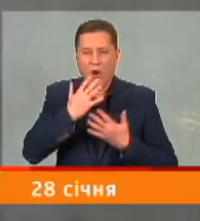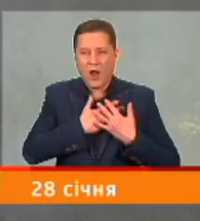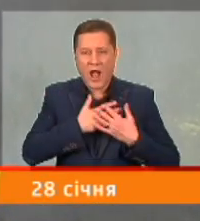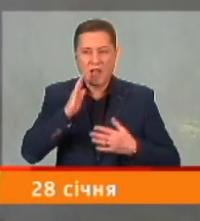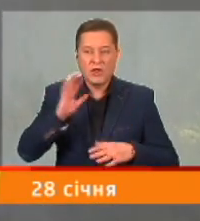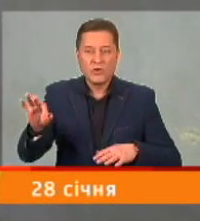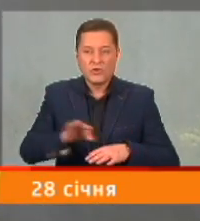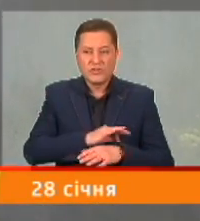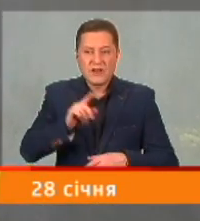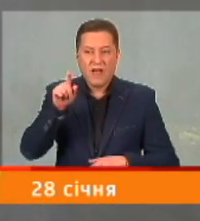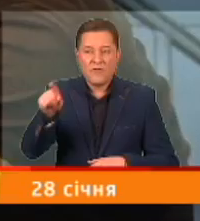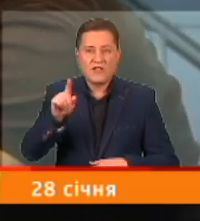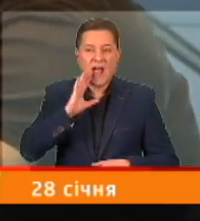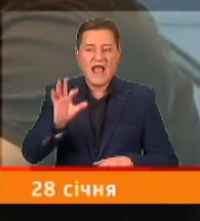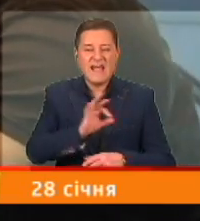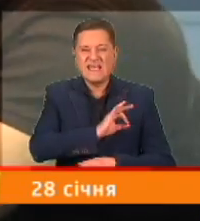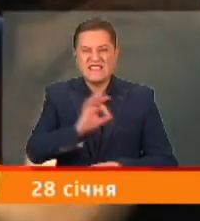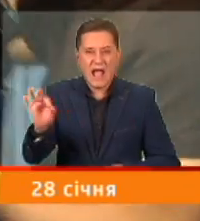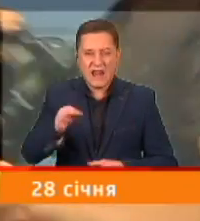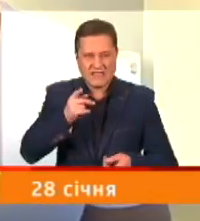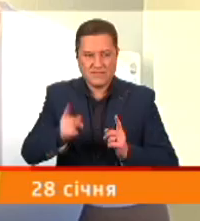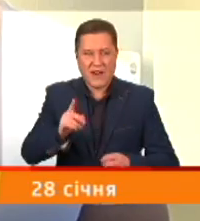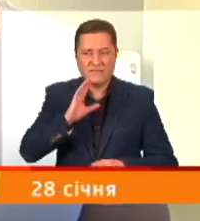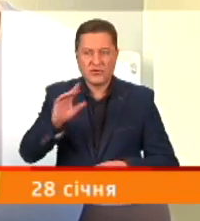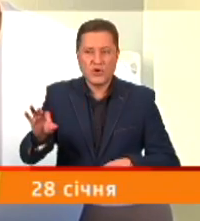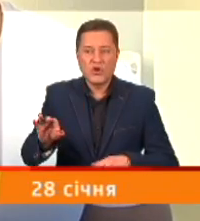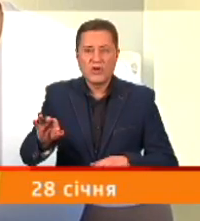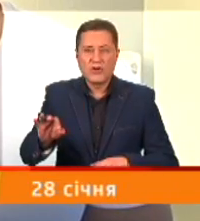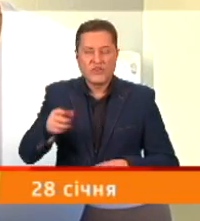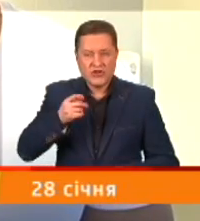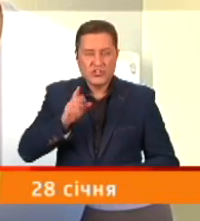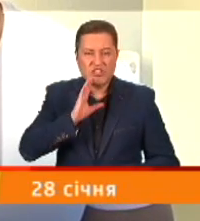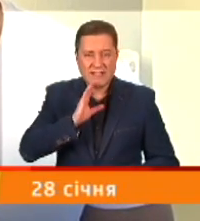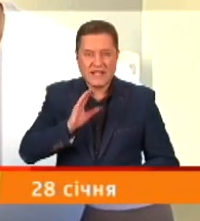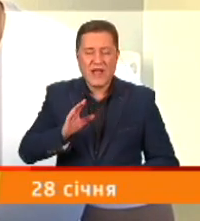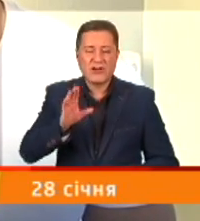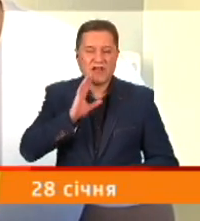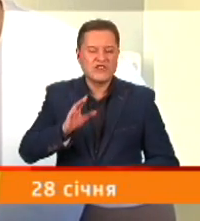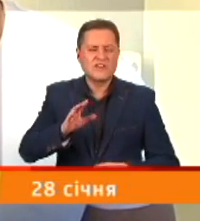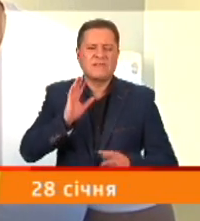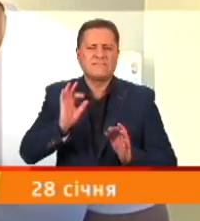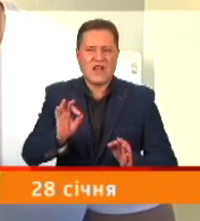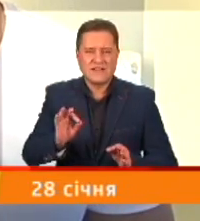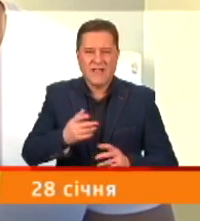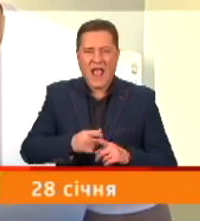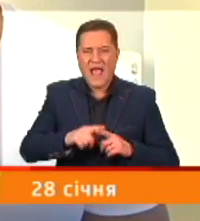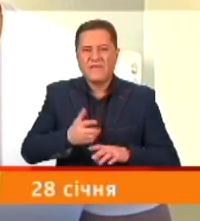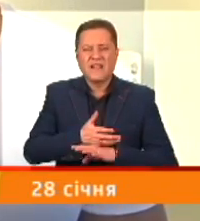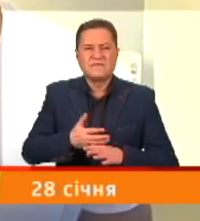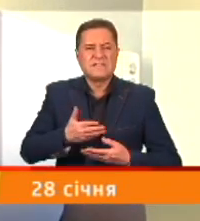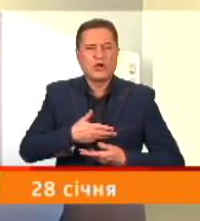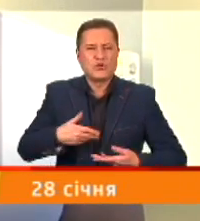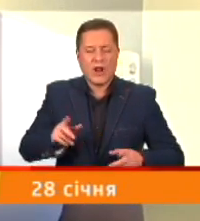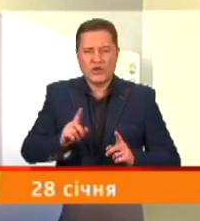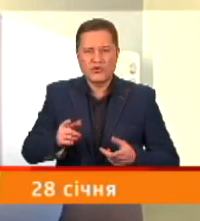Каже, вона – ідеал справжньої жінки. Найголовніше в жінці – це бути жінственною максимально. І це є для мене сексуальність, це є те, що